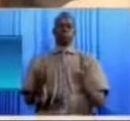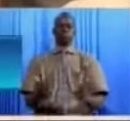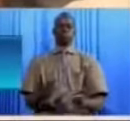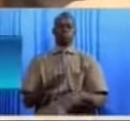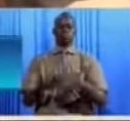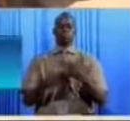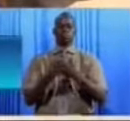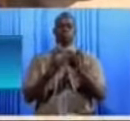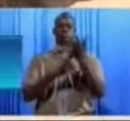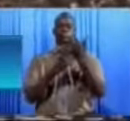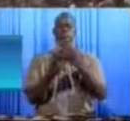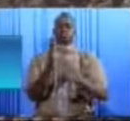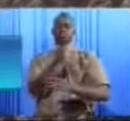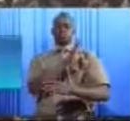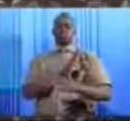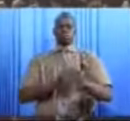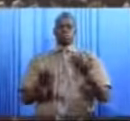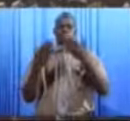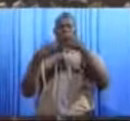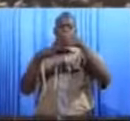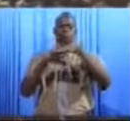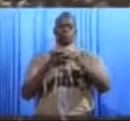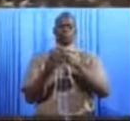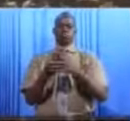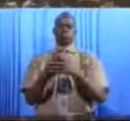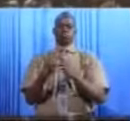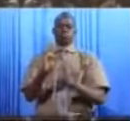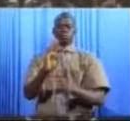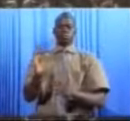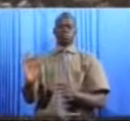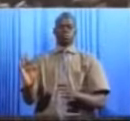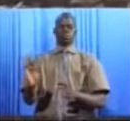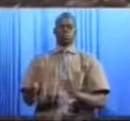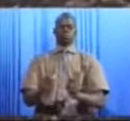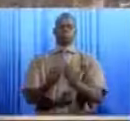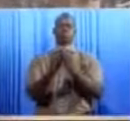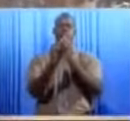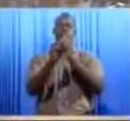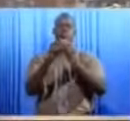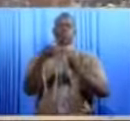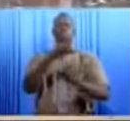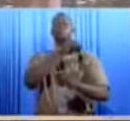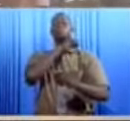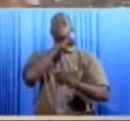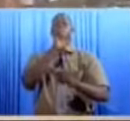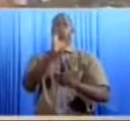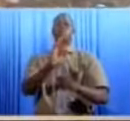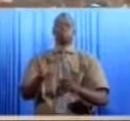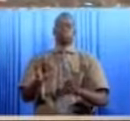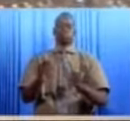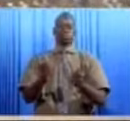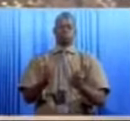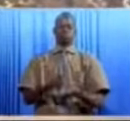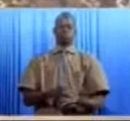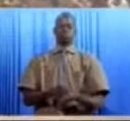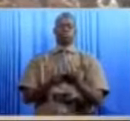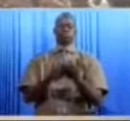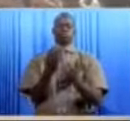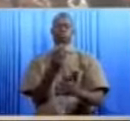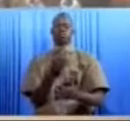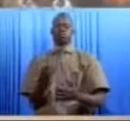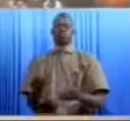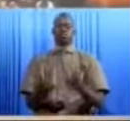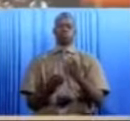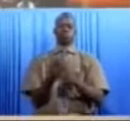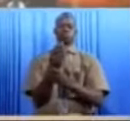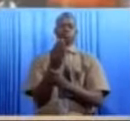tous les sens de la communalisation intégrale en marche au burkina faso est le défi que les salles burkinabè avait relevé avec ses moyens de bois pour